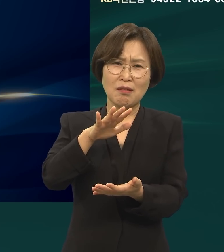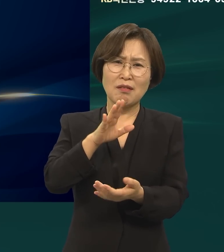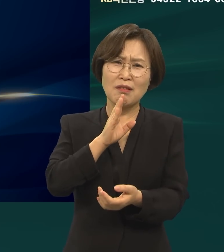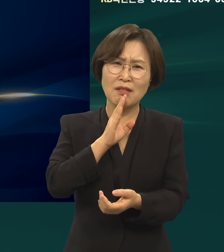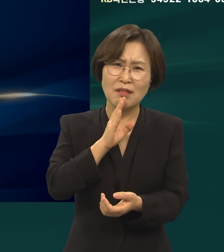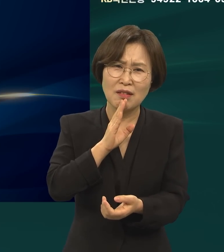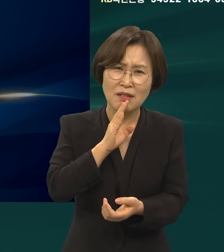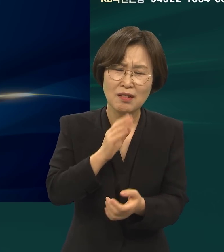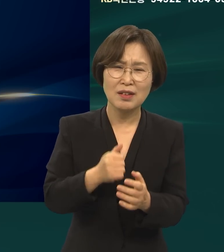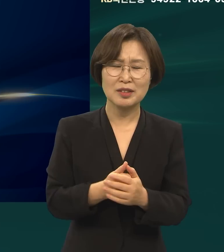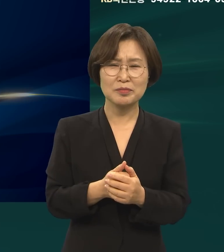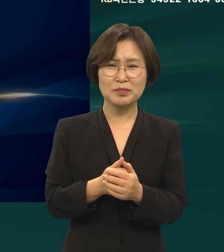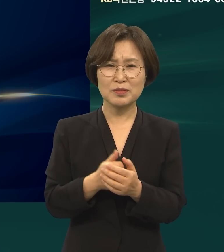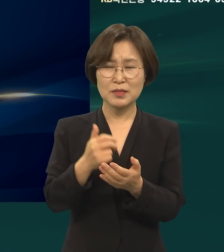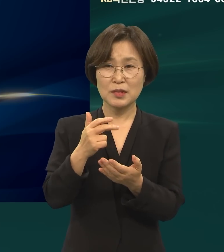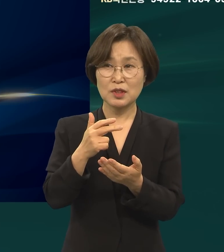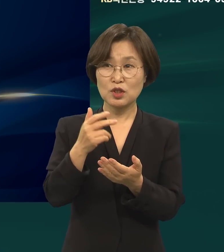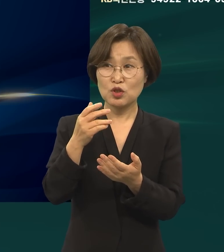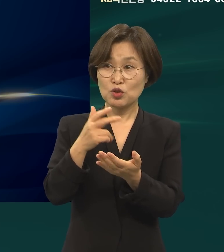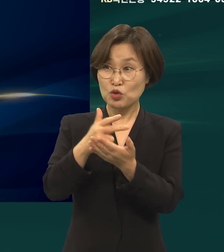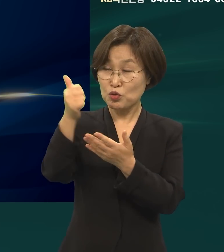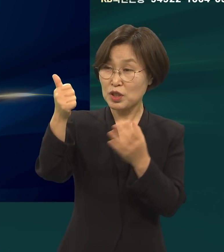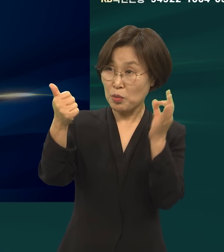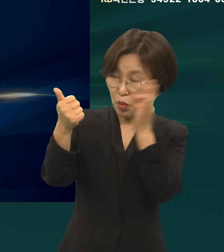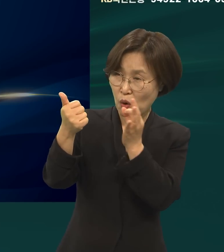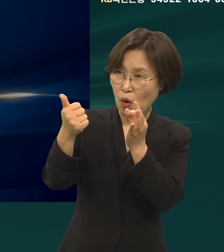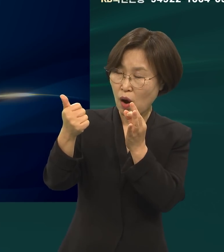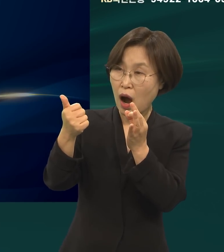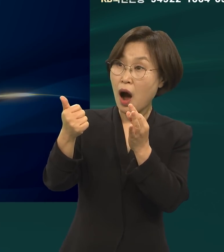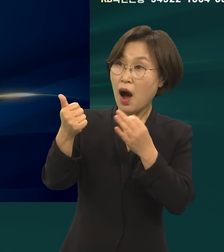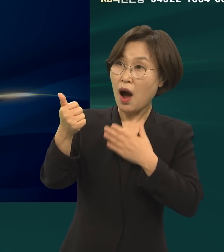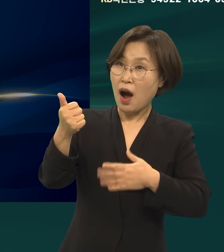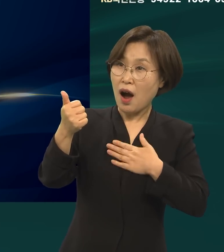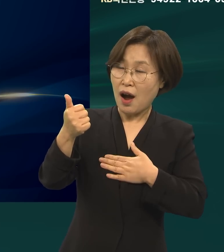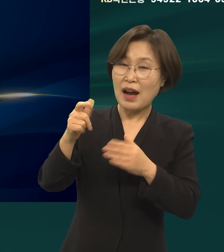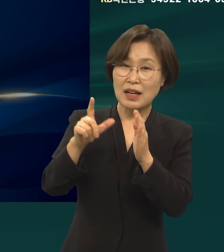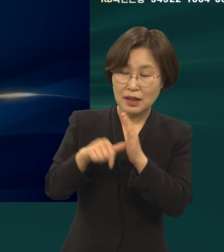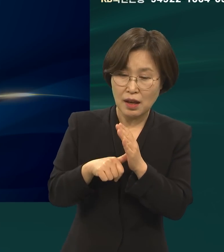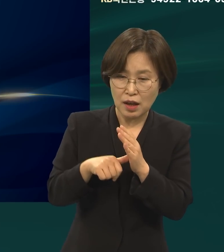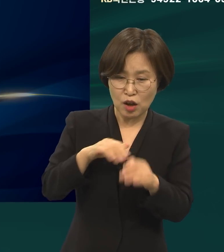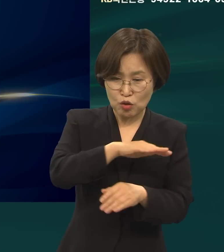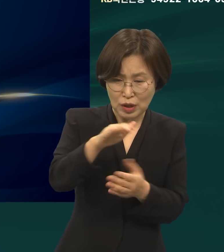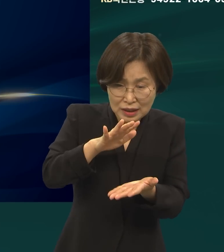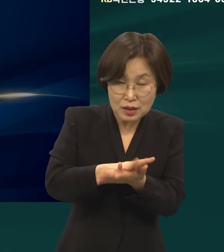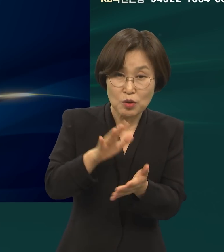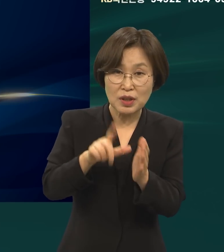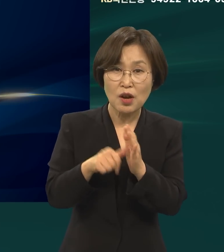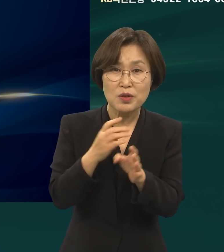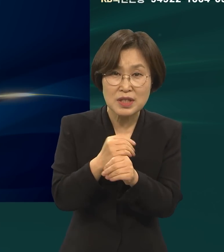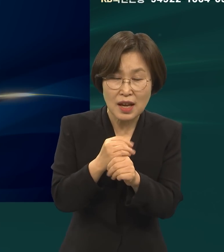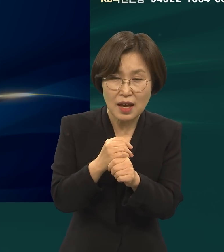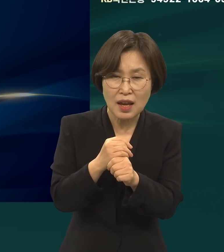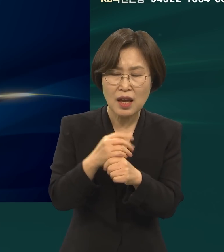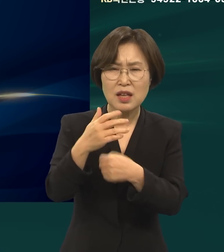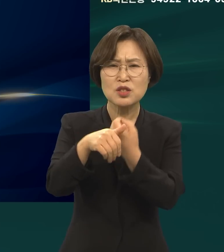이들이 이런 얘기를 해요. 주님을 알아본 다음에 서로 다시 고백을 하길. 야, 우리가 언제 뜨거워졌지? 그분이 뭘 풀어주실